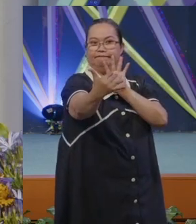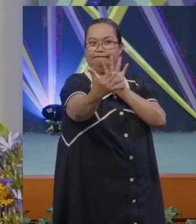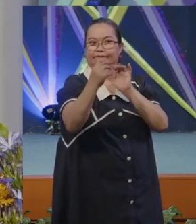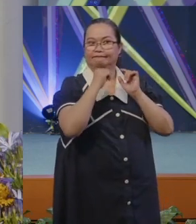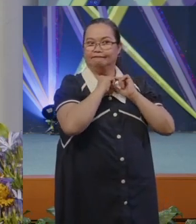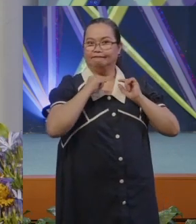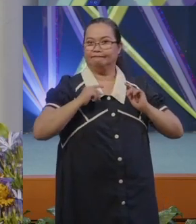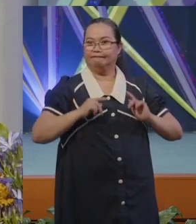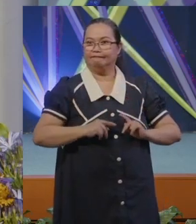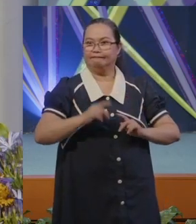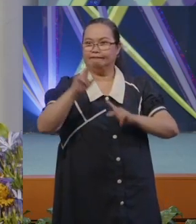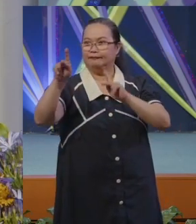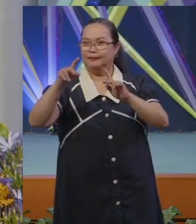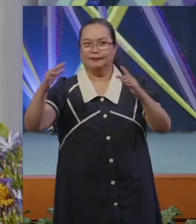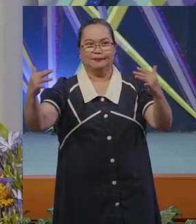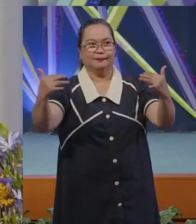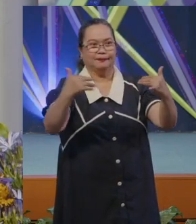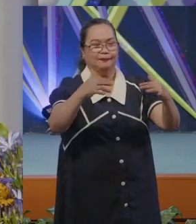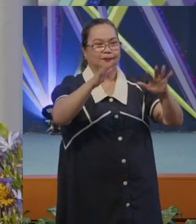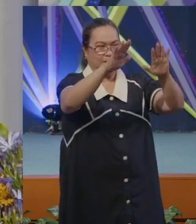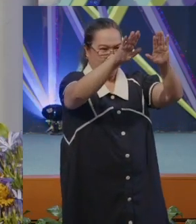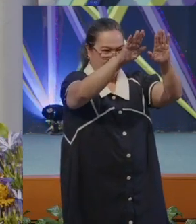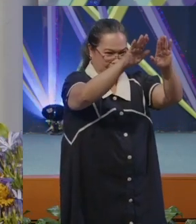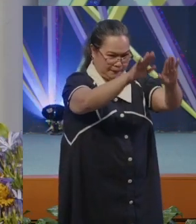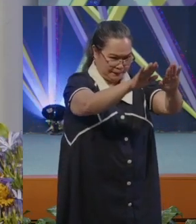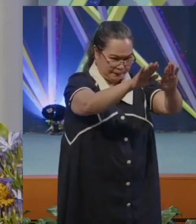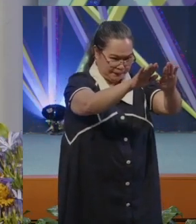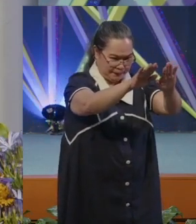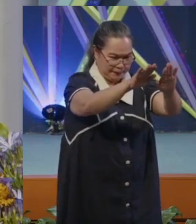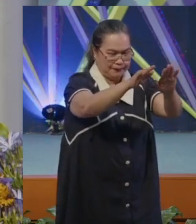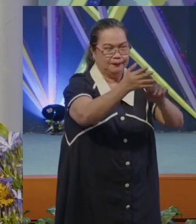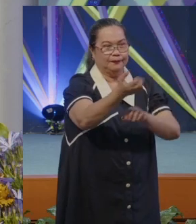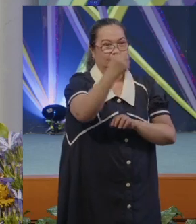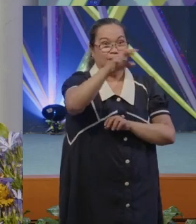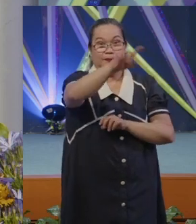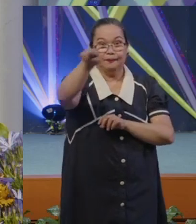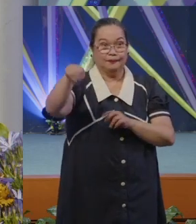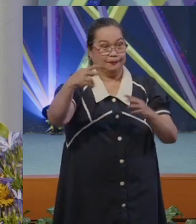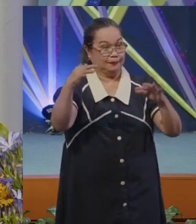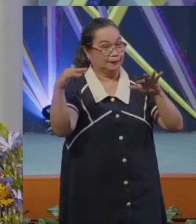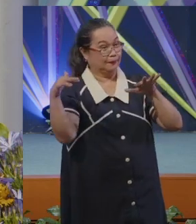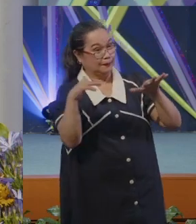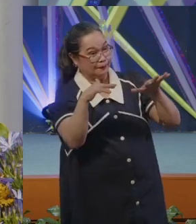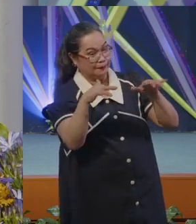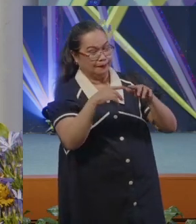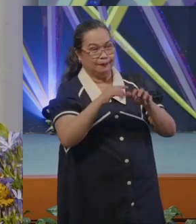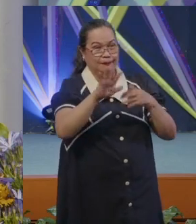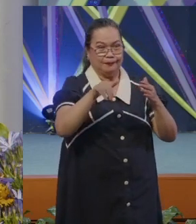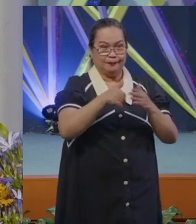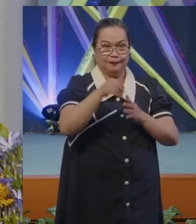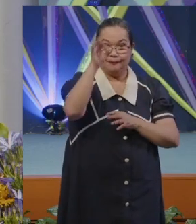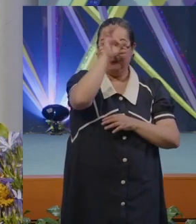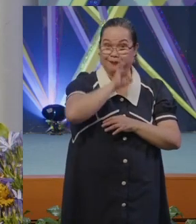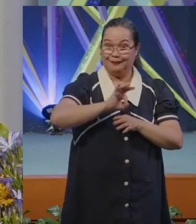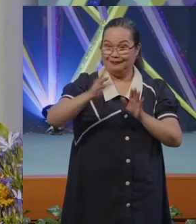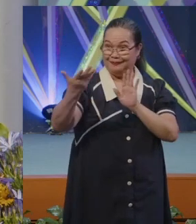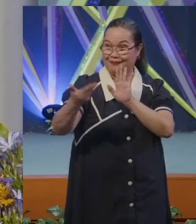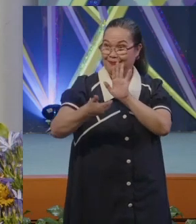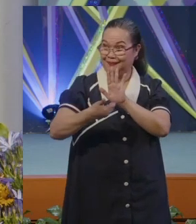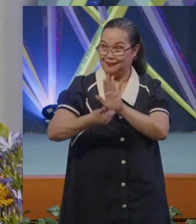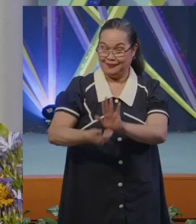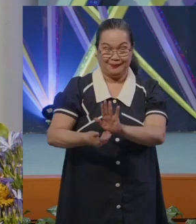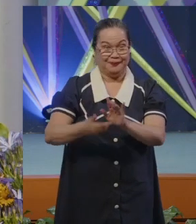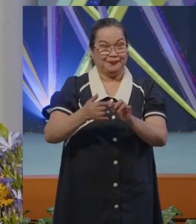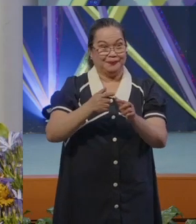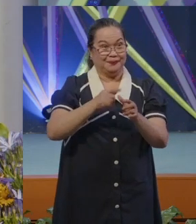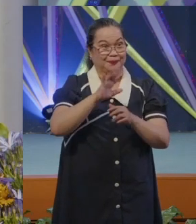the congregation, and you shall commission him in their sight. So sa harap ng buong kalipunan